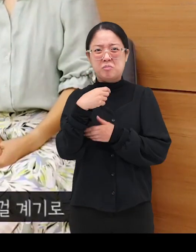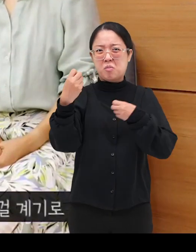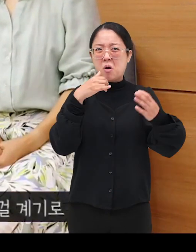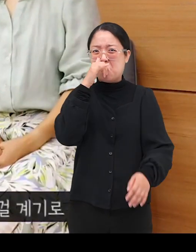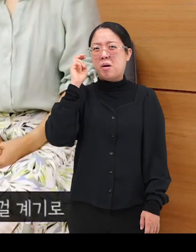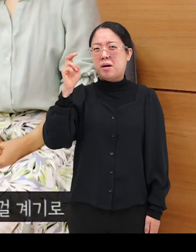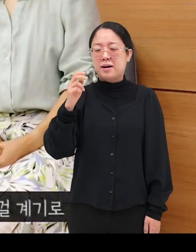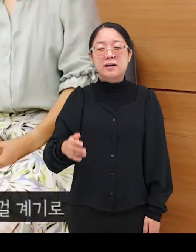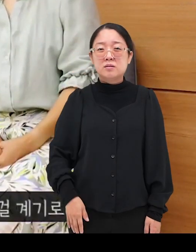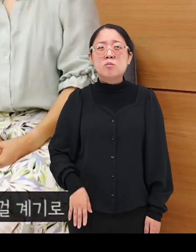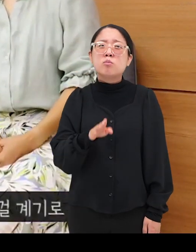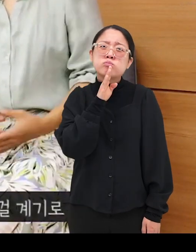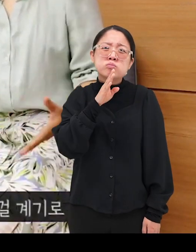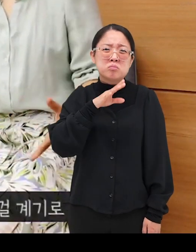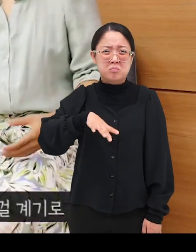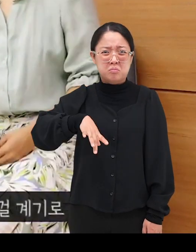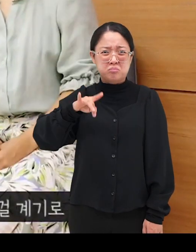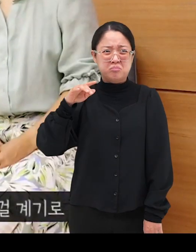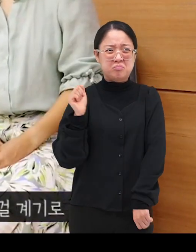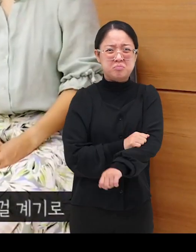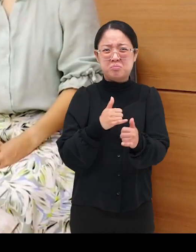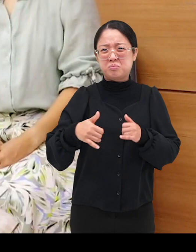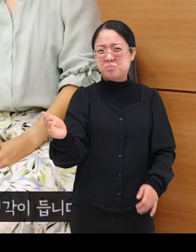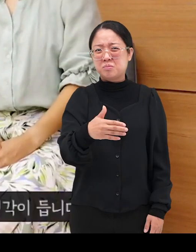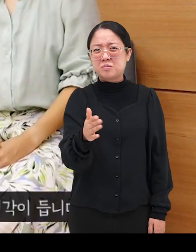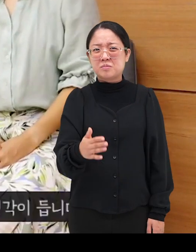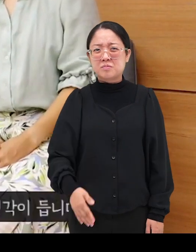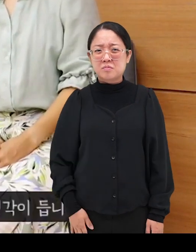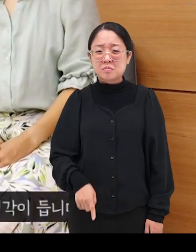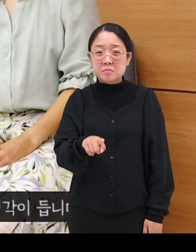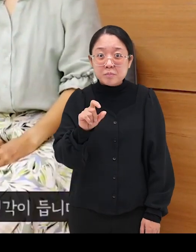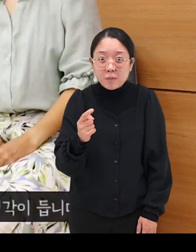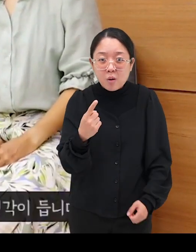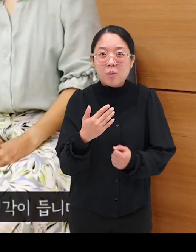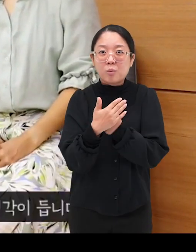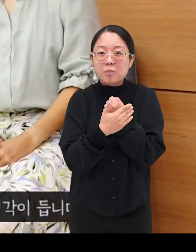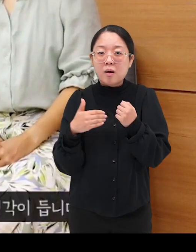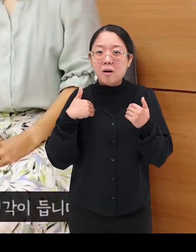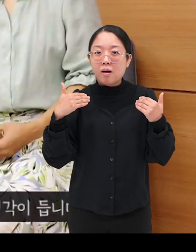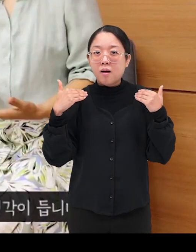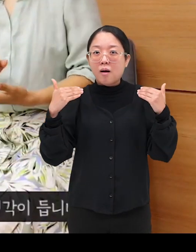그래도 처음부터 잘하는 사람은 없으니까 이거를 계기로 앞으로 성장할 수 있는